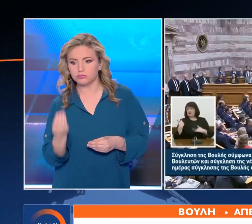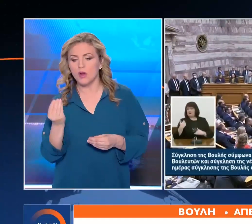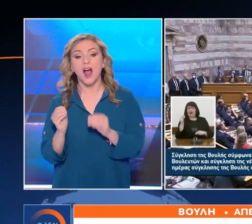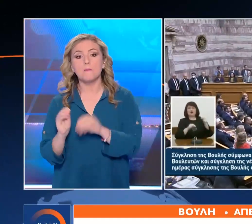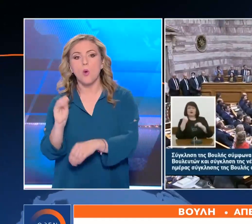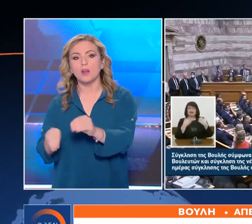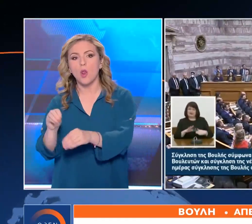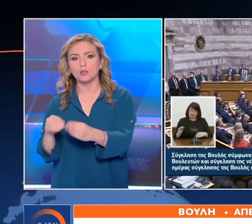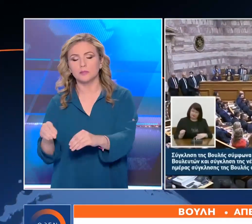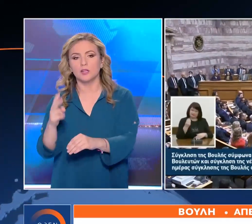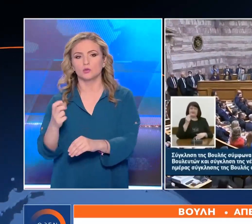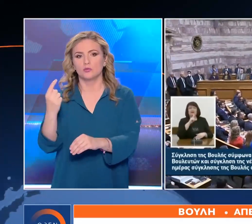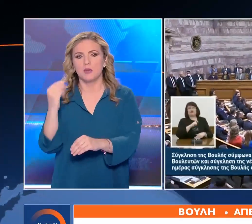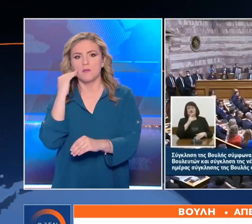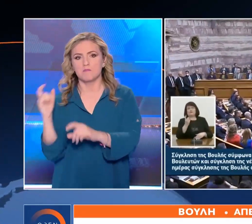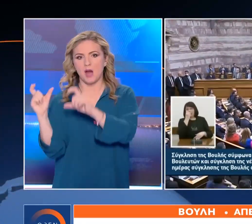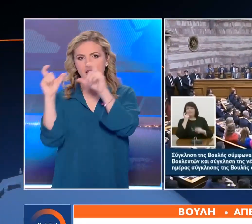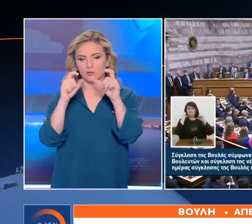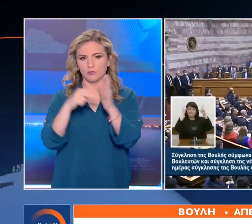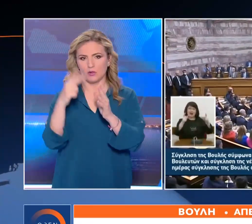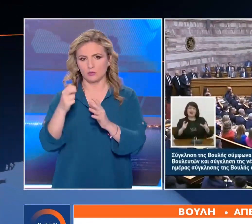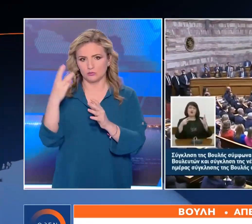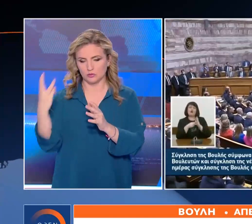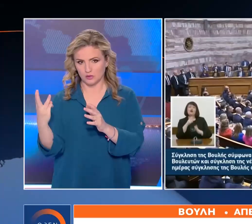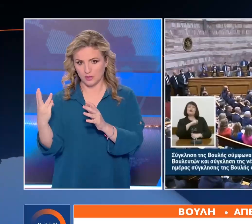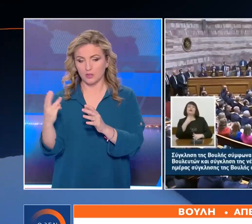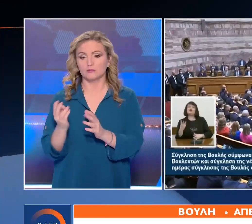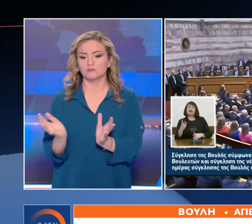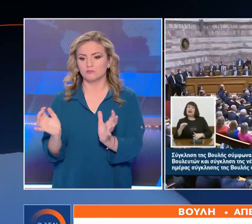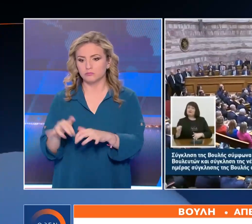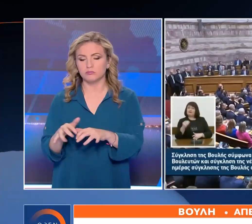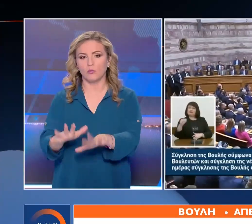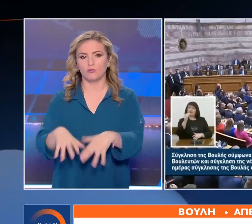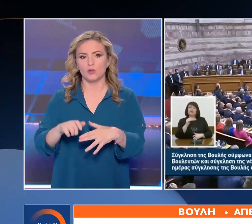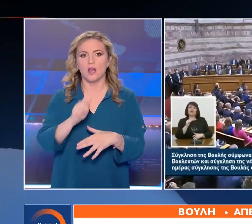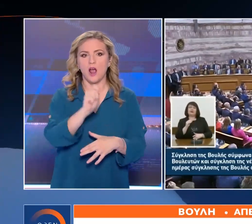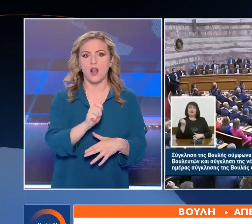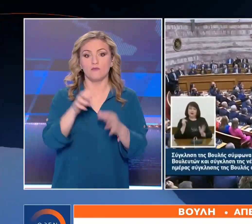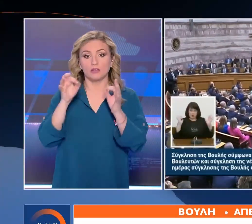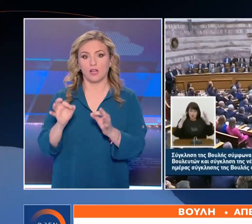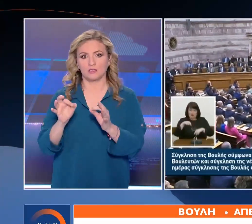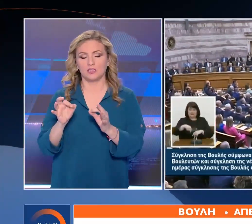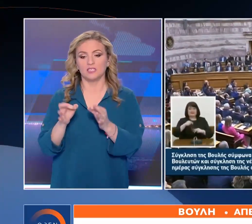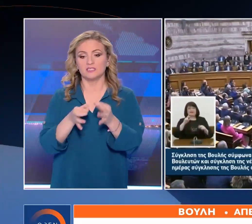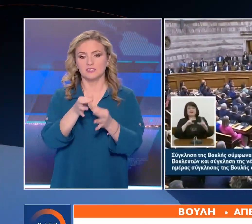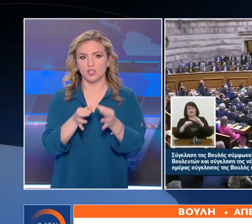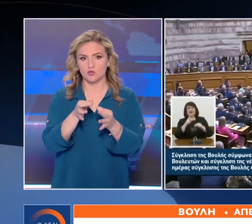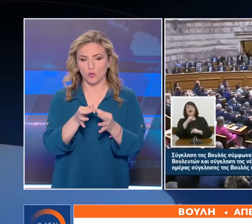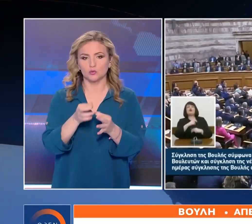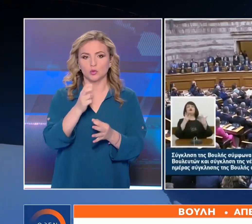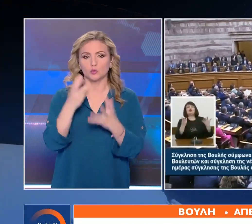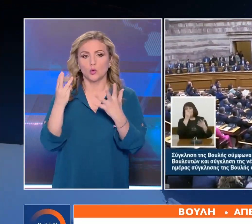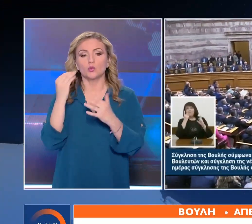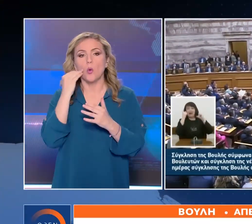εκλογές της 21ης Μαΐου 2023 σε Αλφα Τακτική Σύνοδο στις